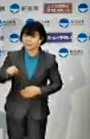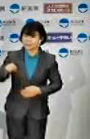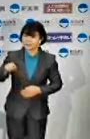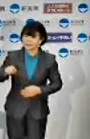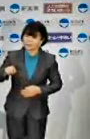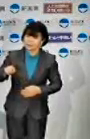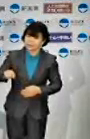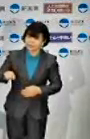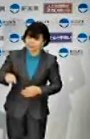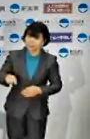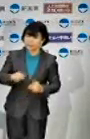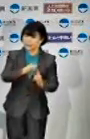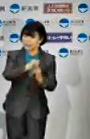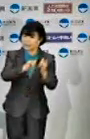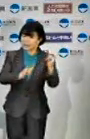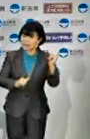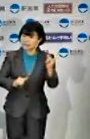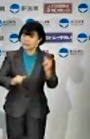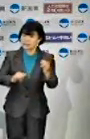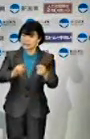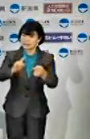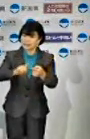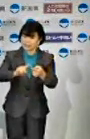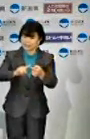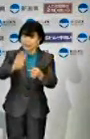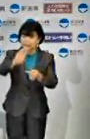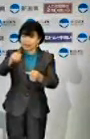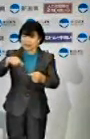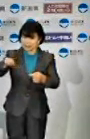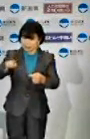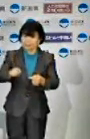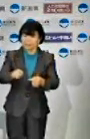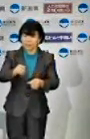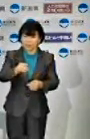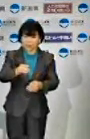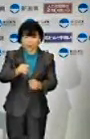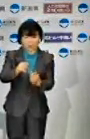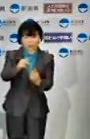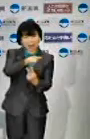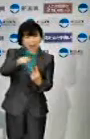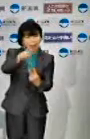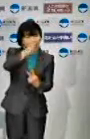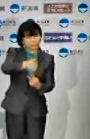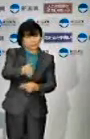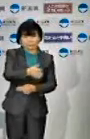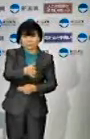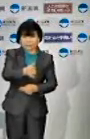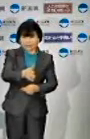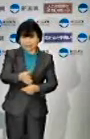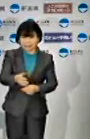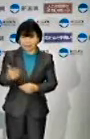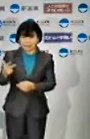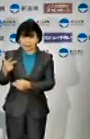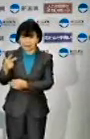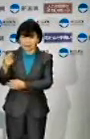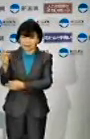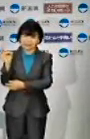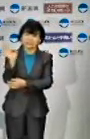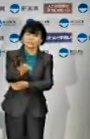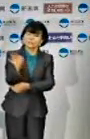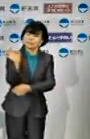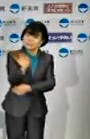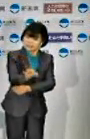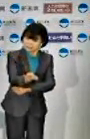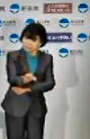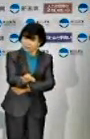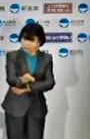しては歴史的に県も半額出資して、役員を送り込んでいて、